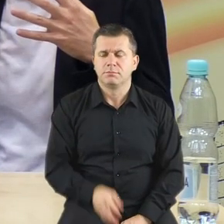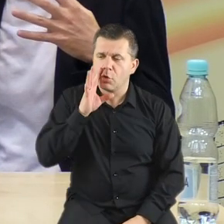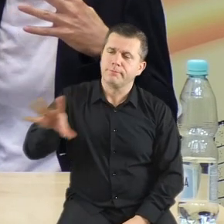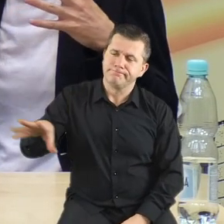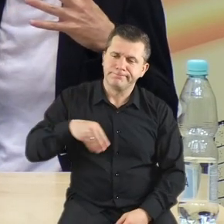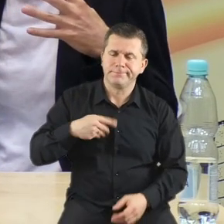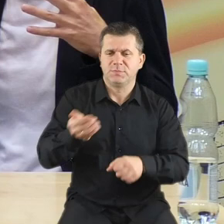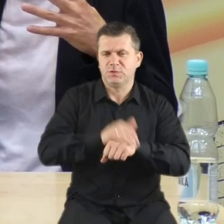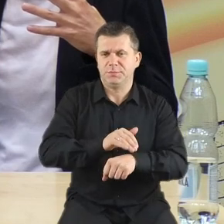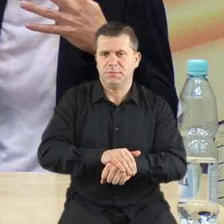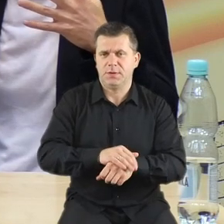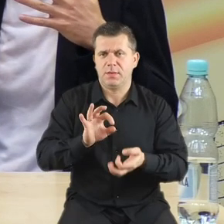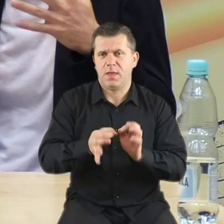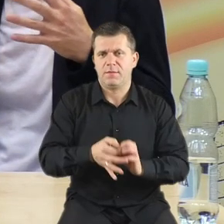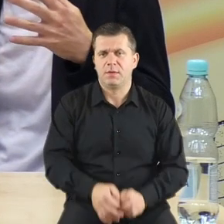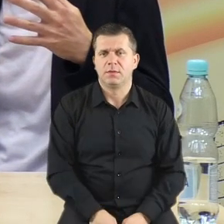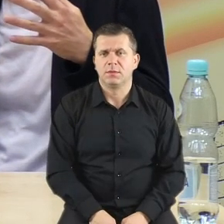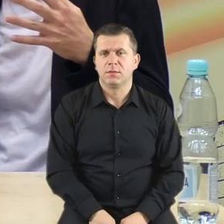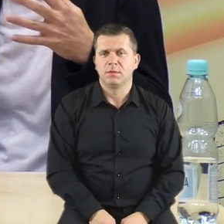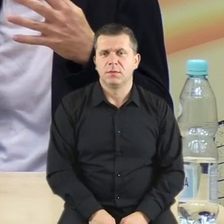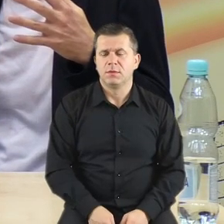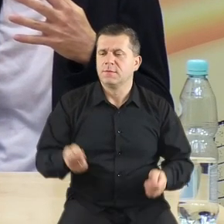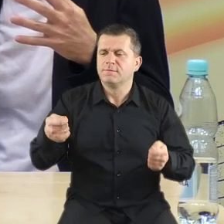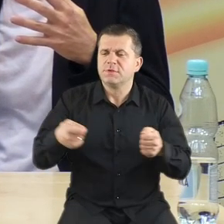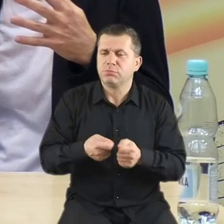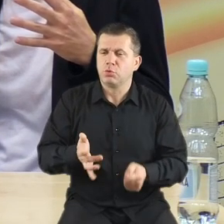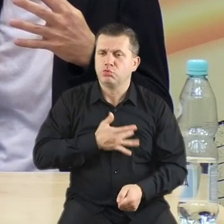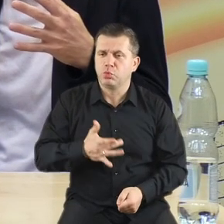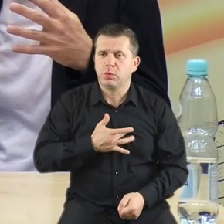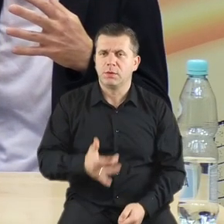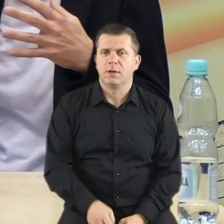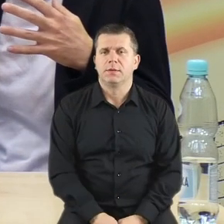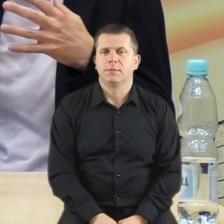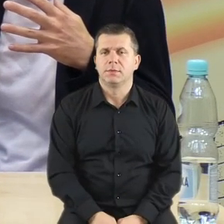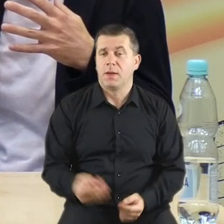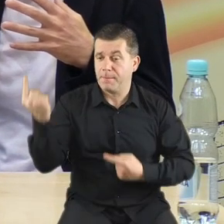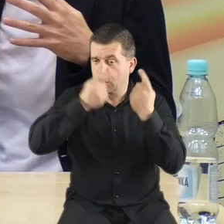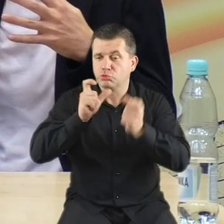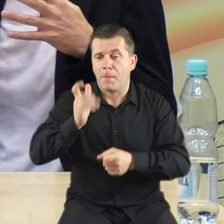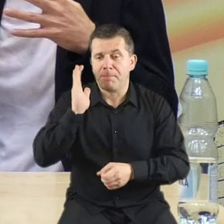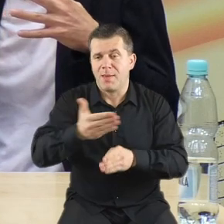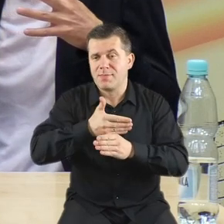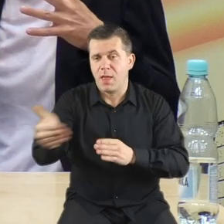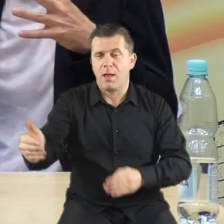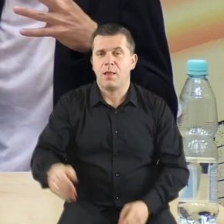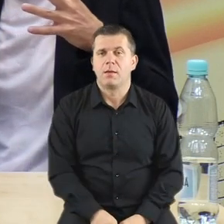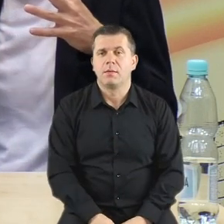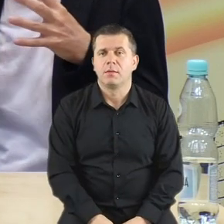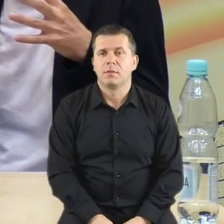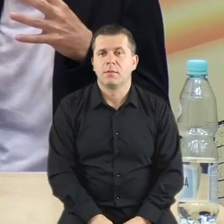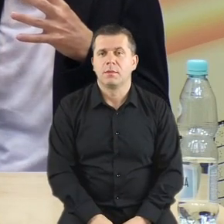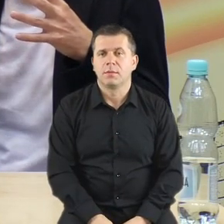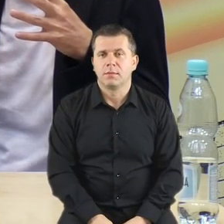zaprzyjaźnić nawet. Jakoś z nimi współczuwać, myśleć, co będzie dalej. Do tego stopnia się z